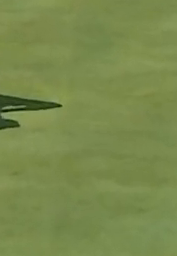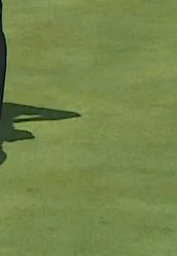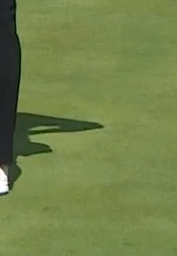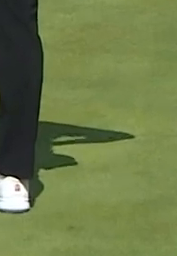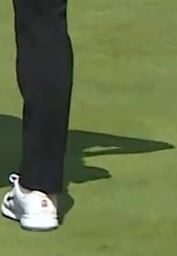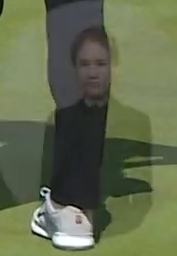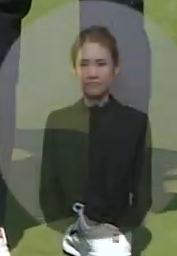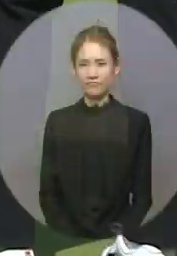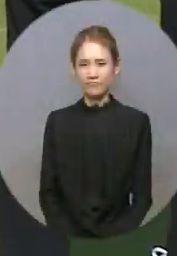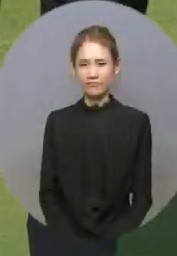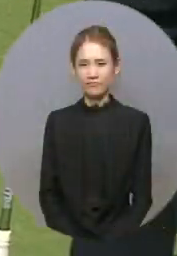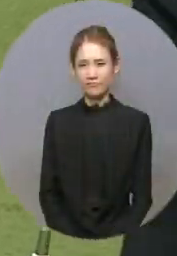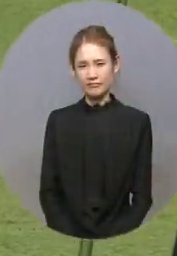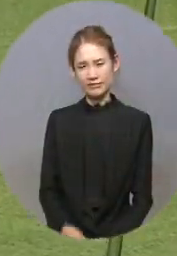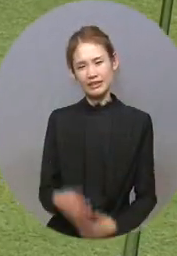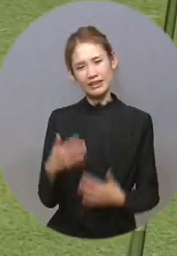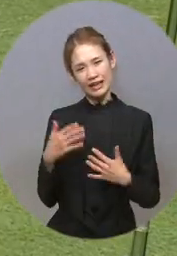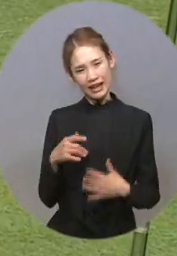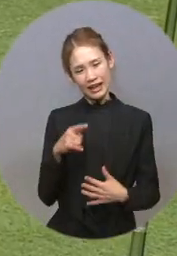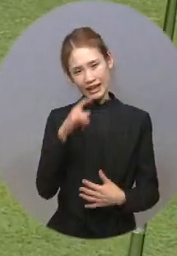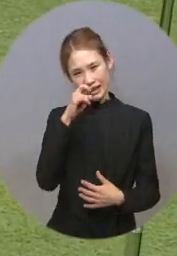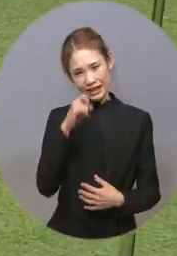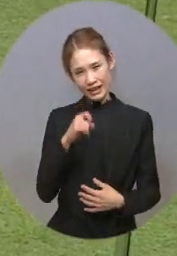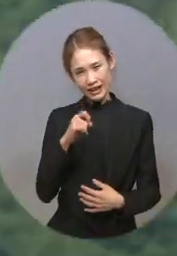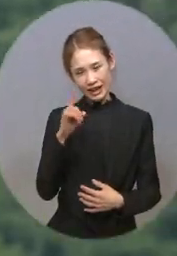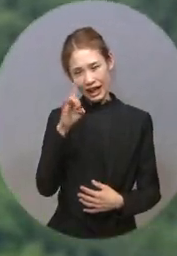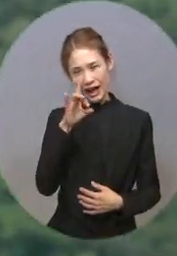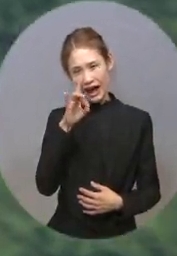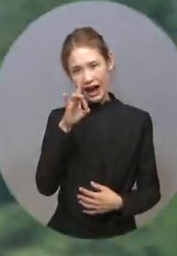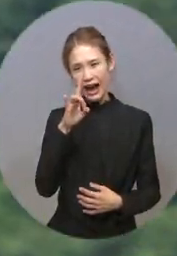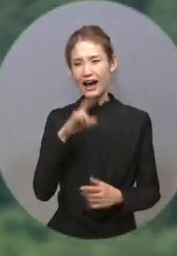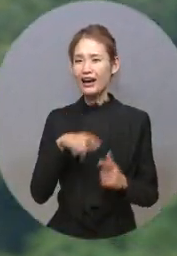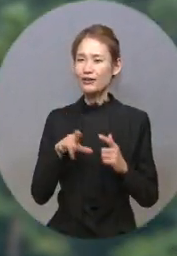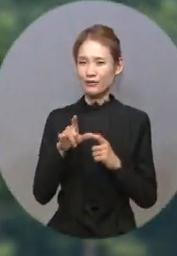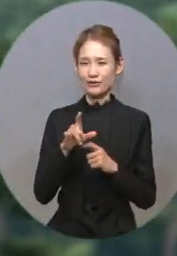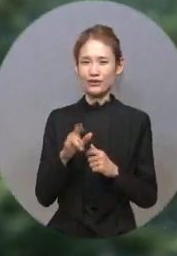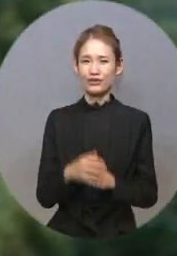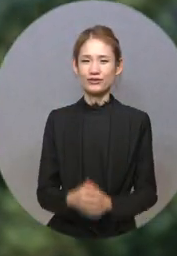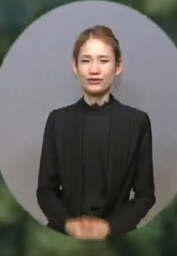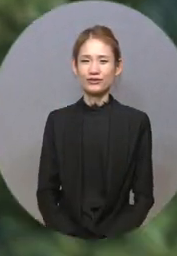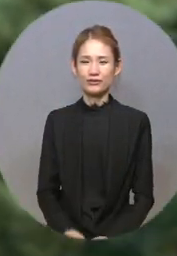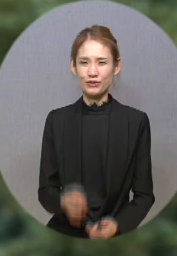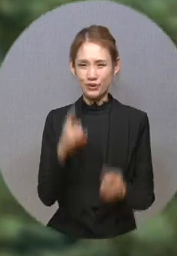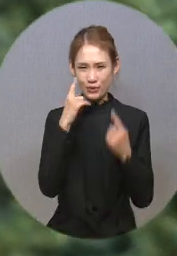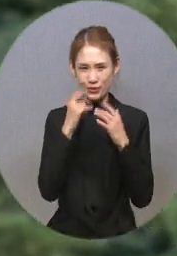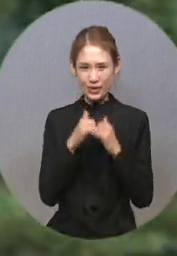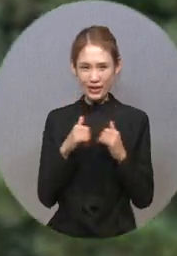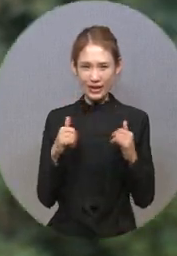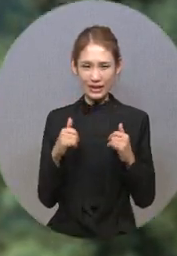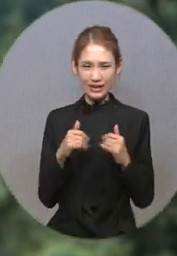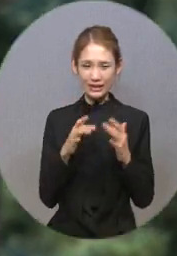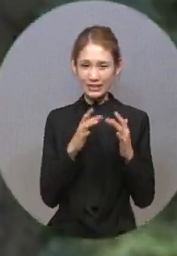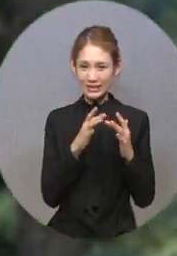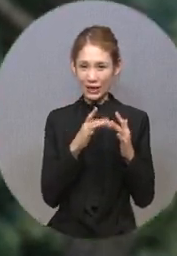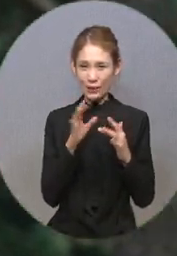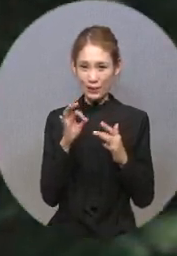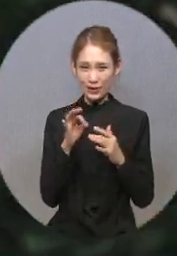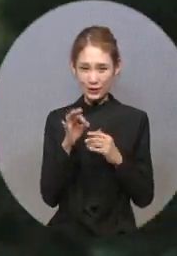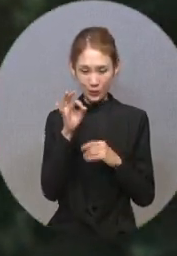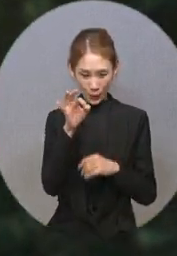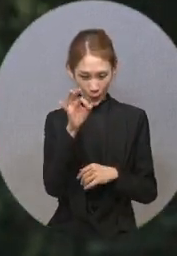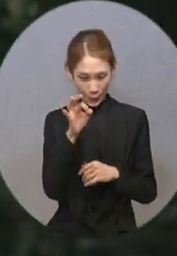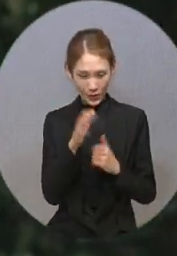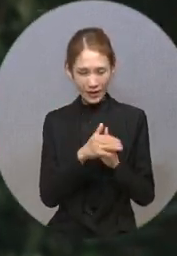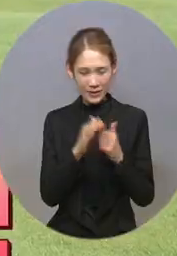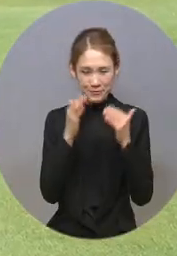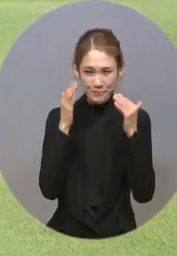좋다. 약해. 안 돼! 안 불러, 진짜. 한 번 더. 확실히 사람들이 약간 사이버머니라도 돈이 걸리니까 집중을 안 해. 아니,